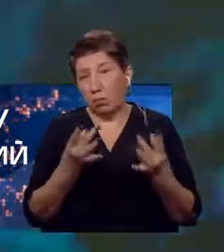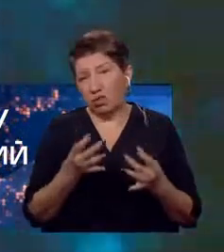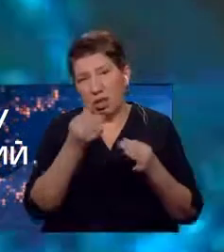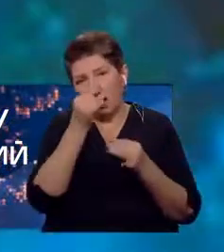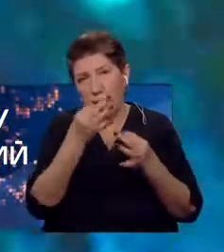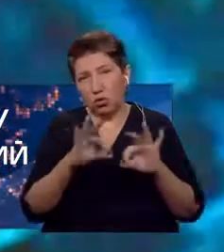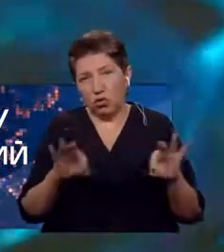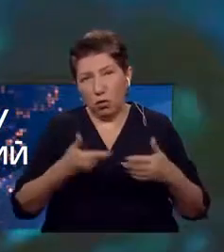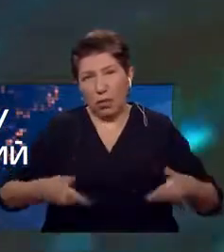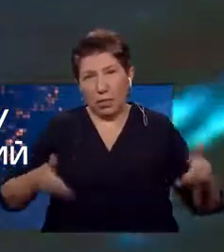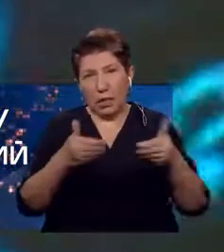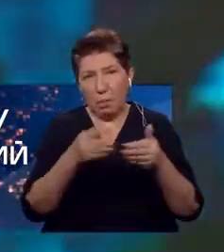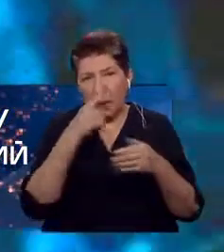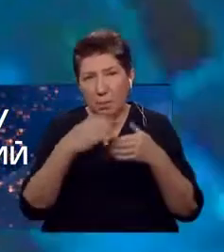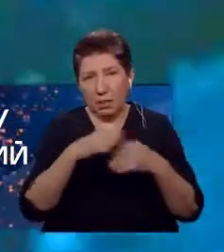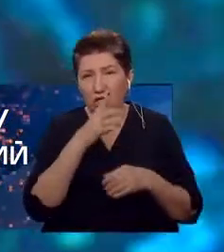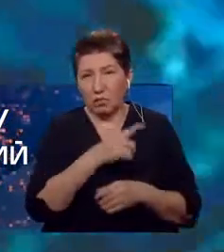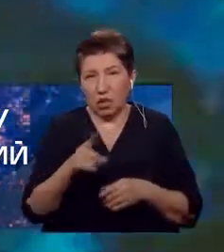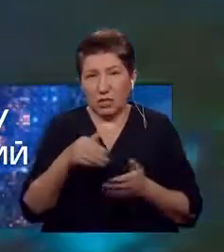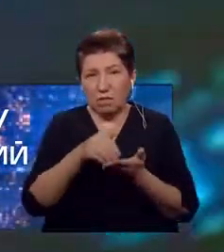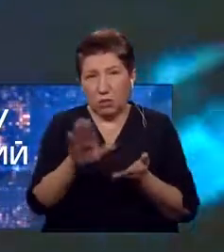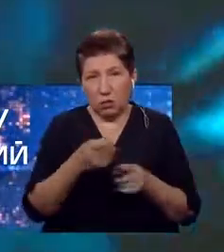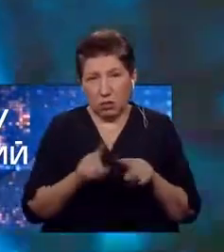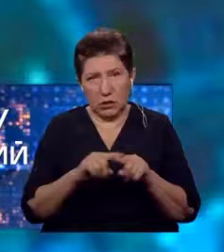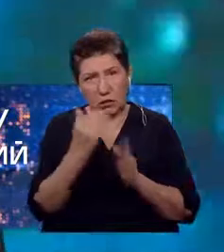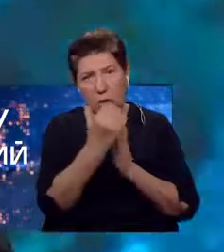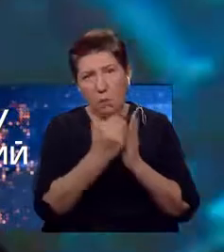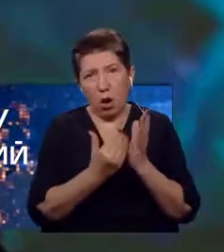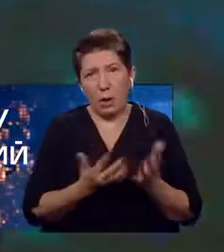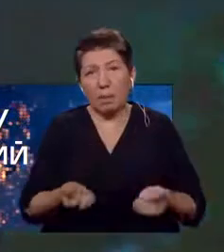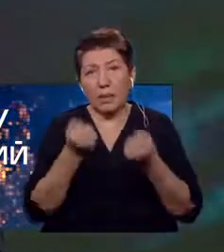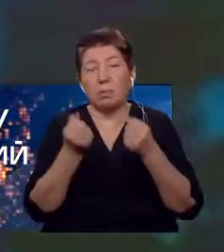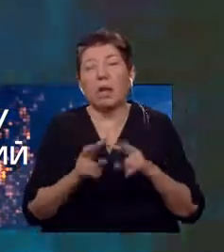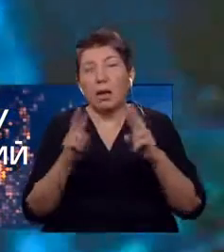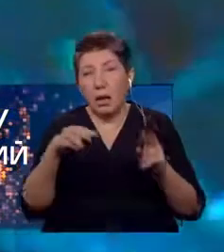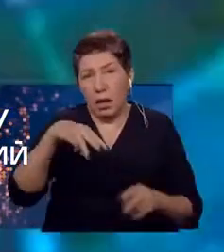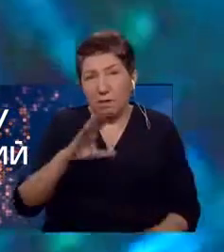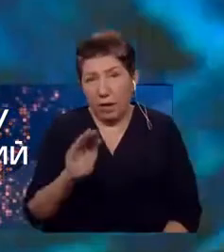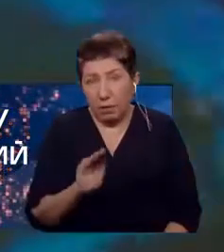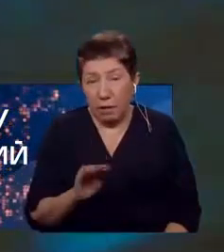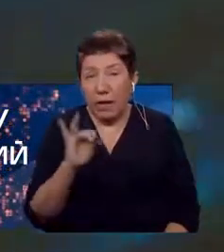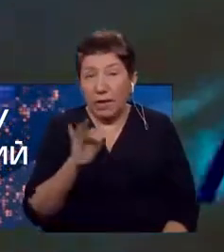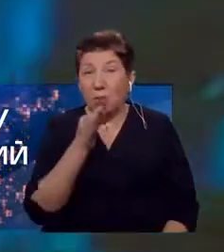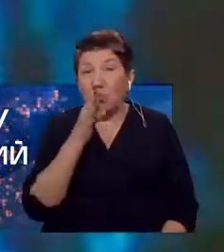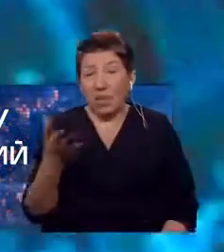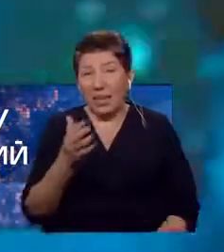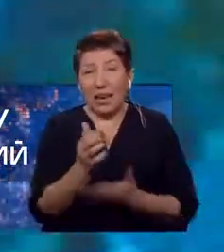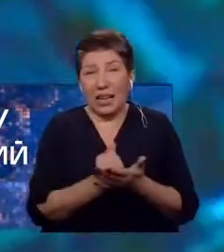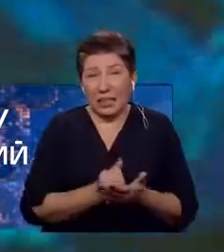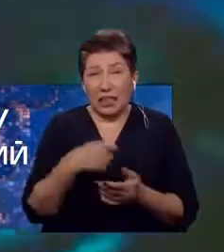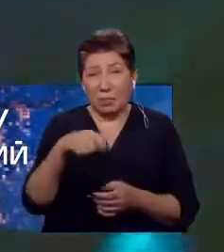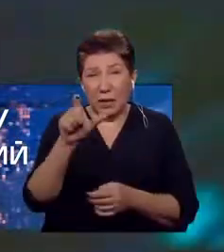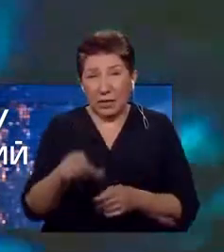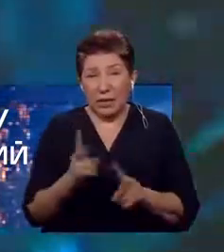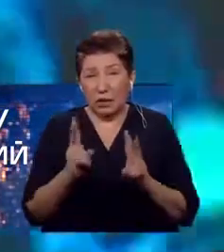дозволить нам найближчим часом відмовитися від цієї програми підтримки тієї ж самої МВФ. І будь-який кандидат президент, який обіцяє